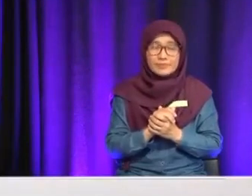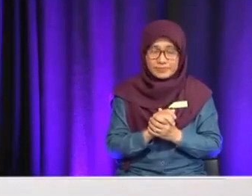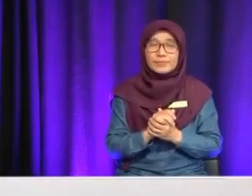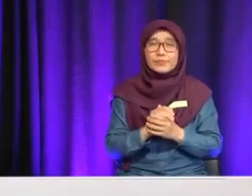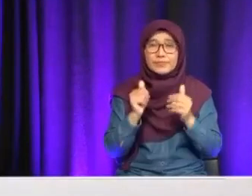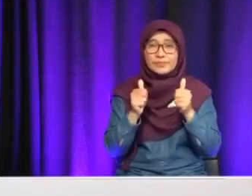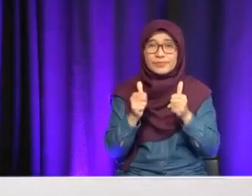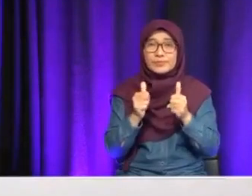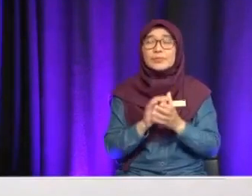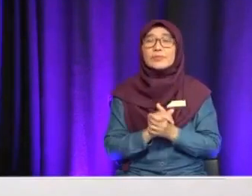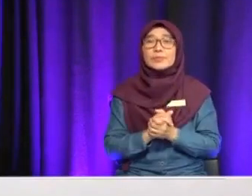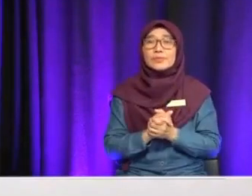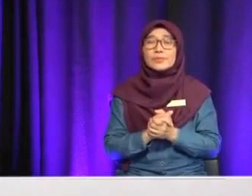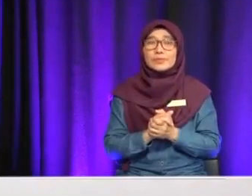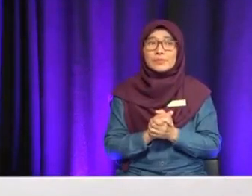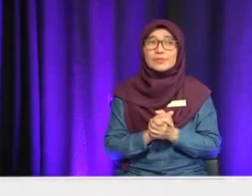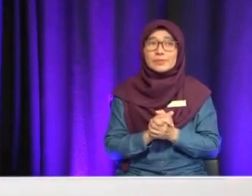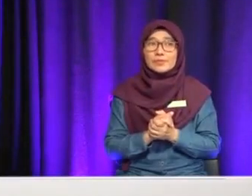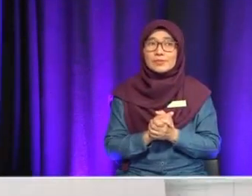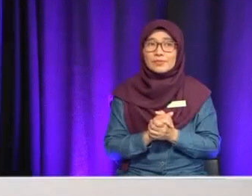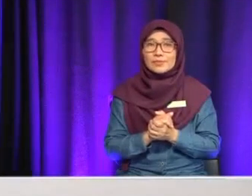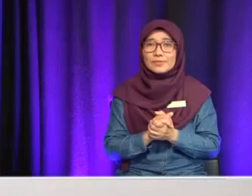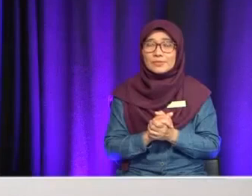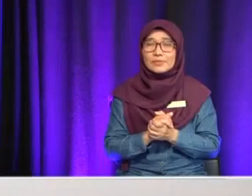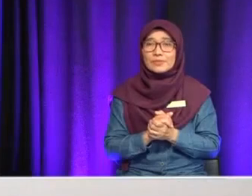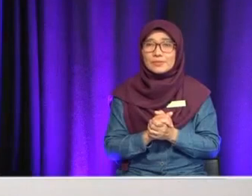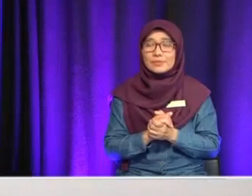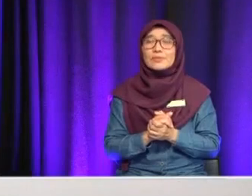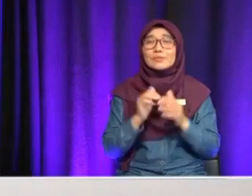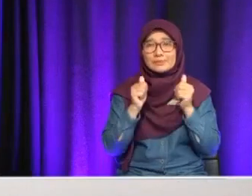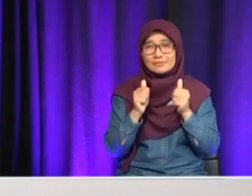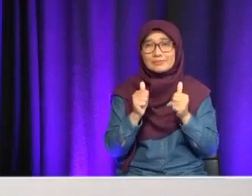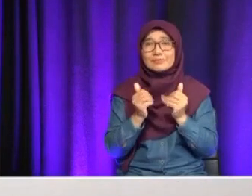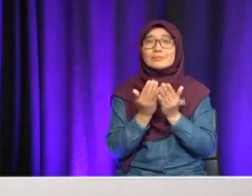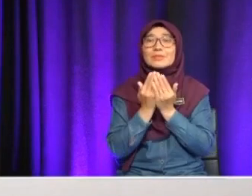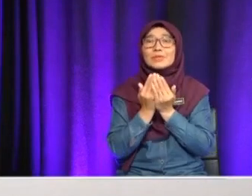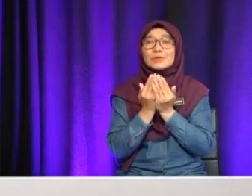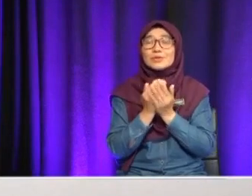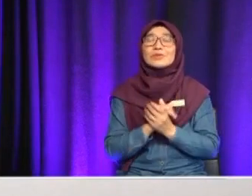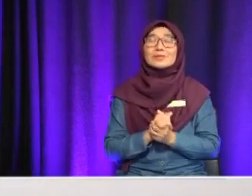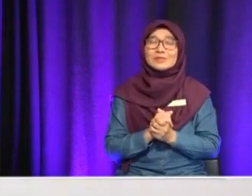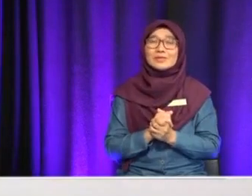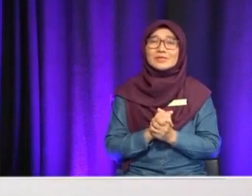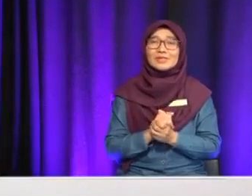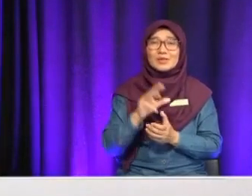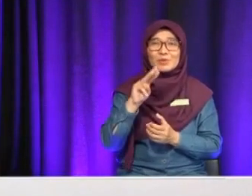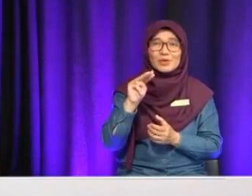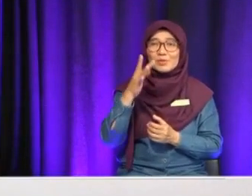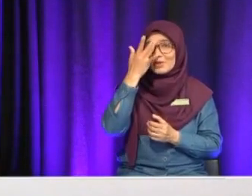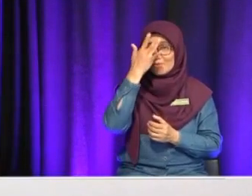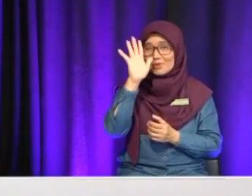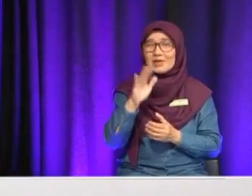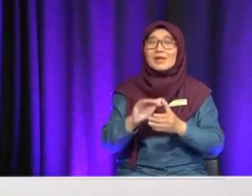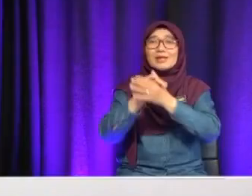dalam nampaknya boleh dikeluarkan oleh murid-murid kita pada hari ini. Alhamdulillah. Syukur. Hebat sangat idea kita. Tahniah.